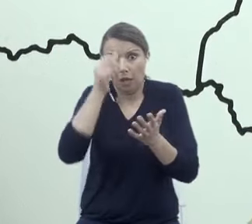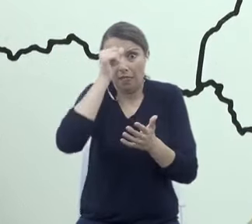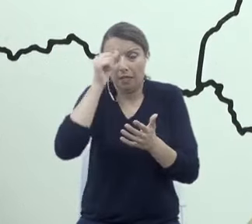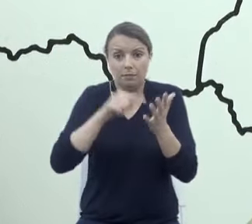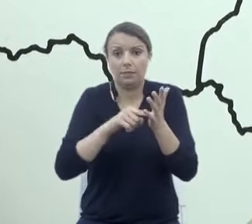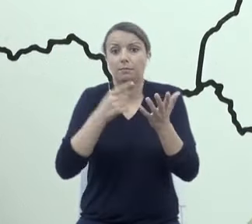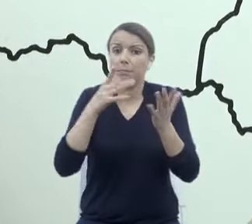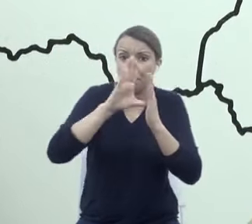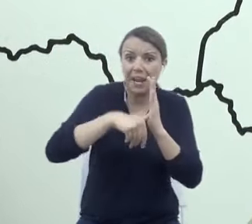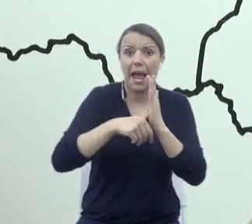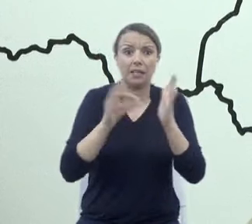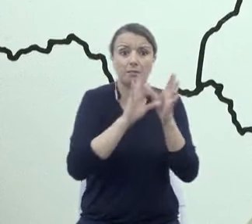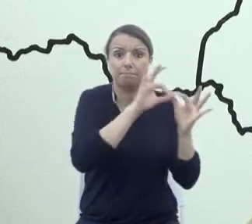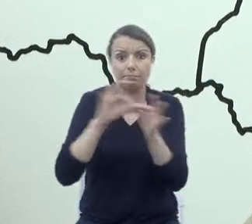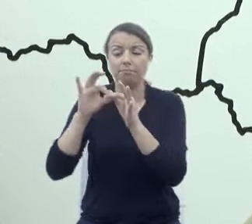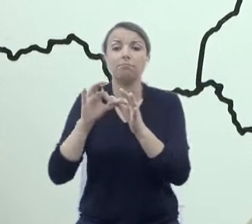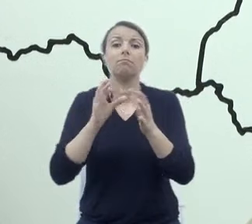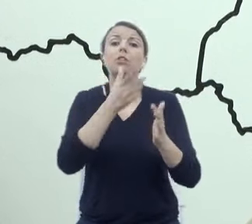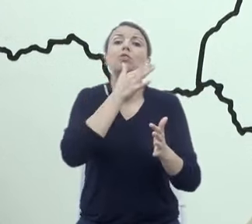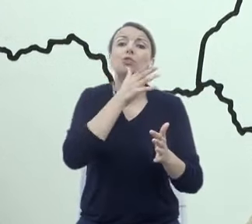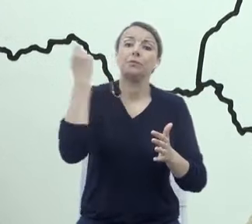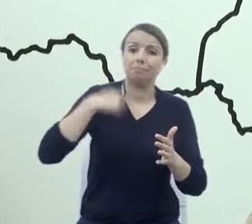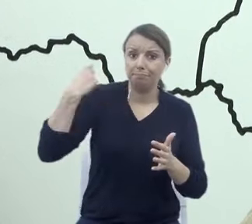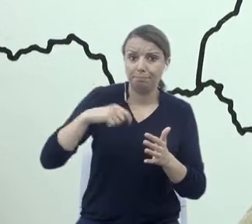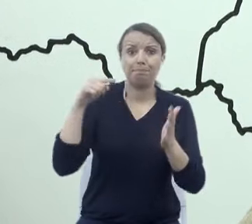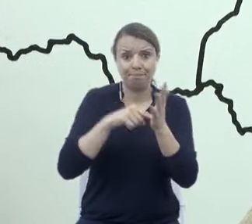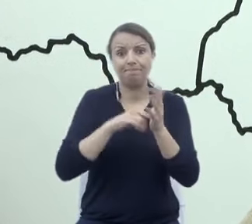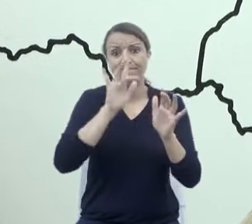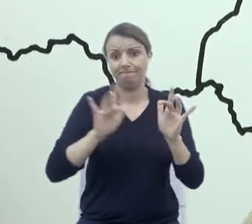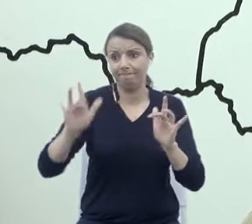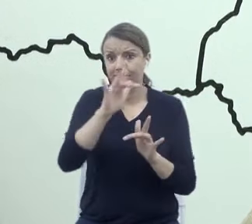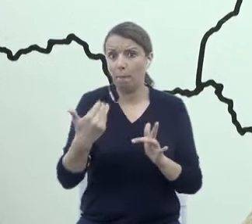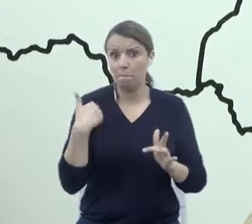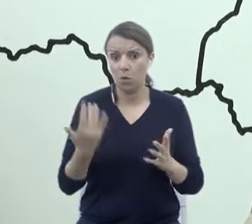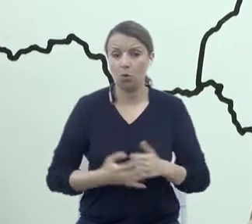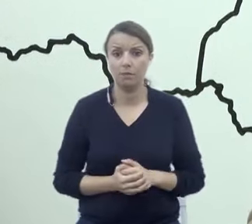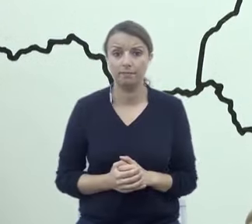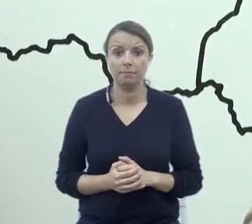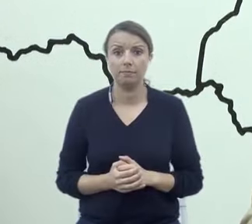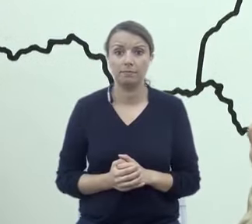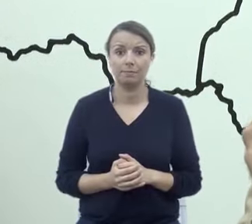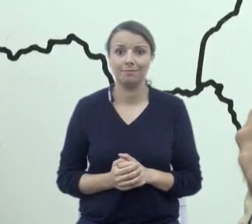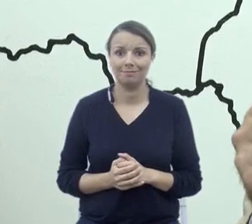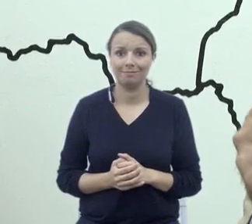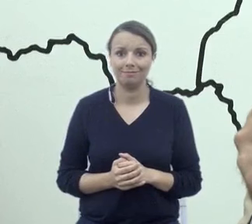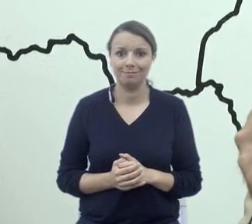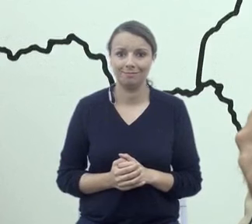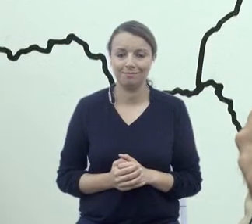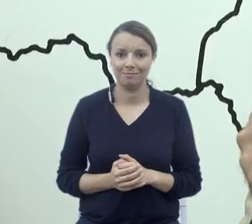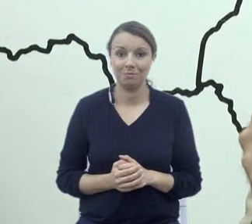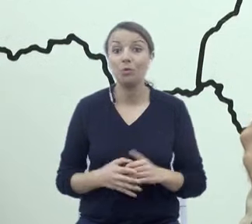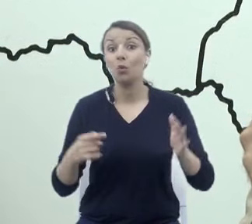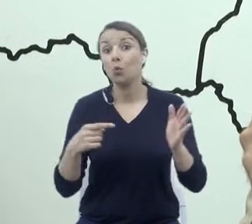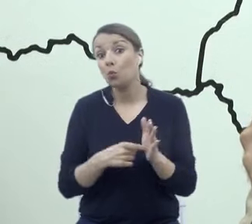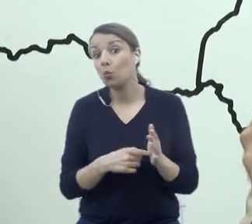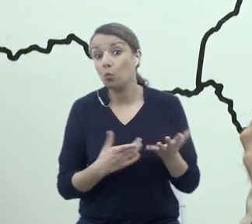kontekście tamtych wydarzeń, tamtych zbrodni. Tu